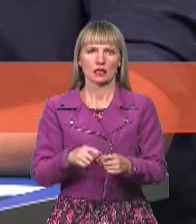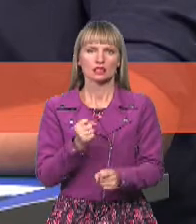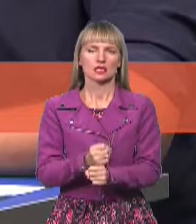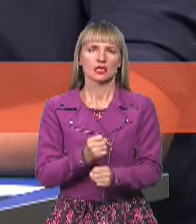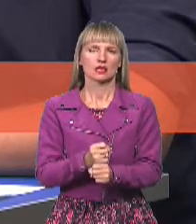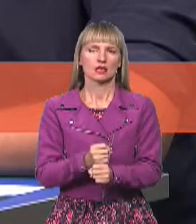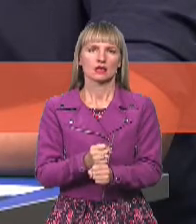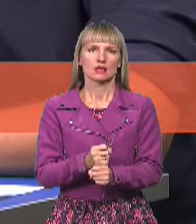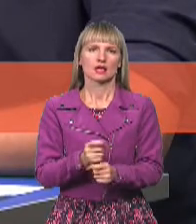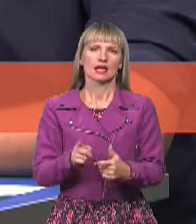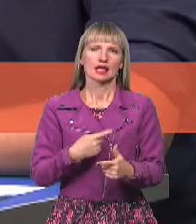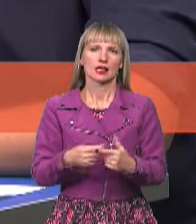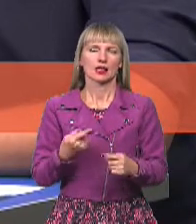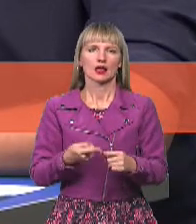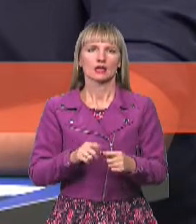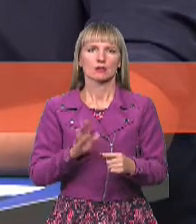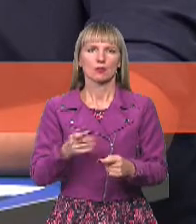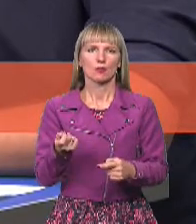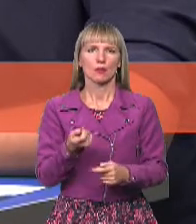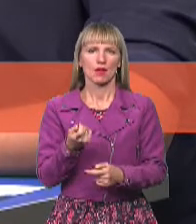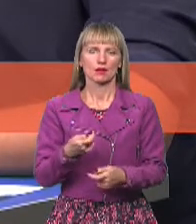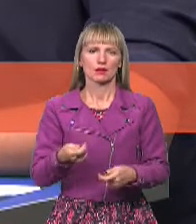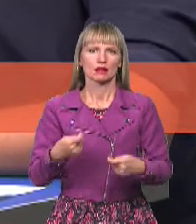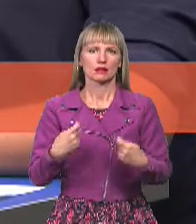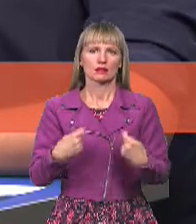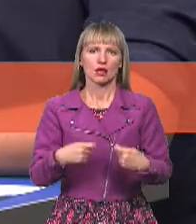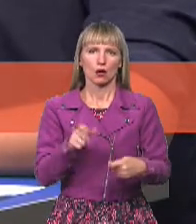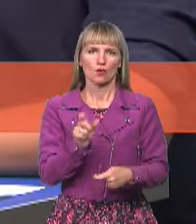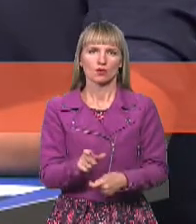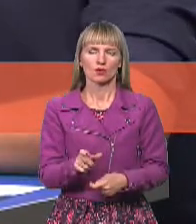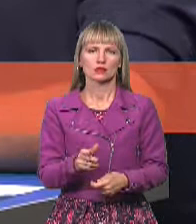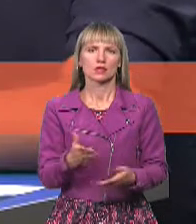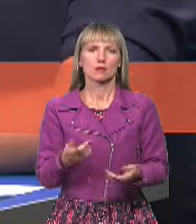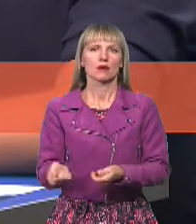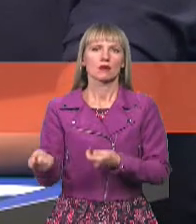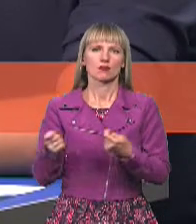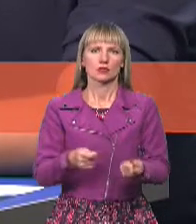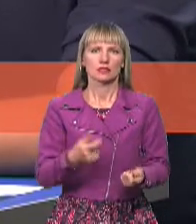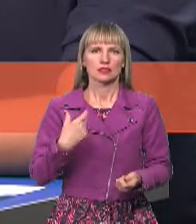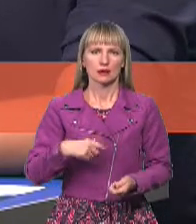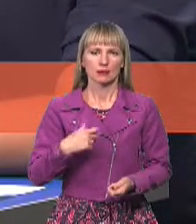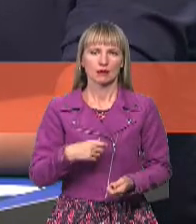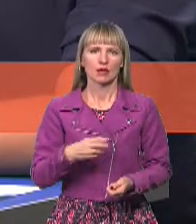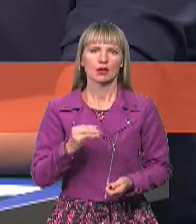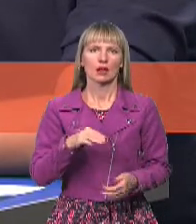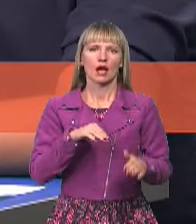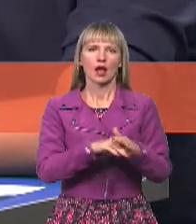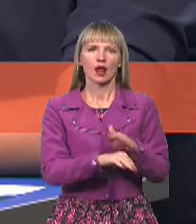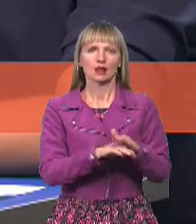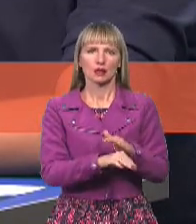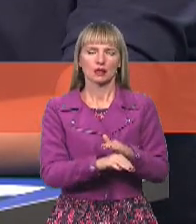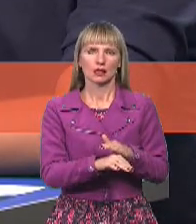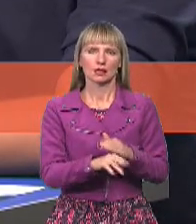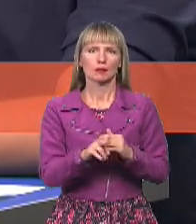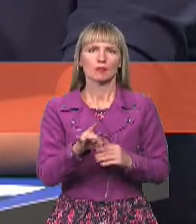или это будет мелкий розничный торговец, каким образом ты его доставил к себе на мощность или и хранил, и при